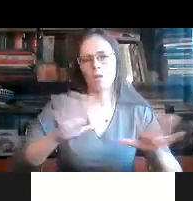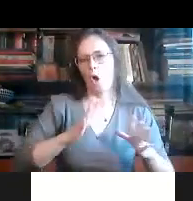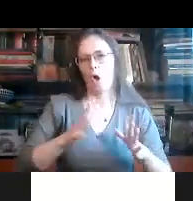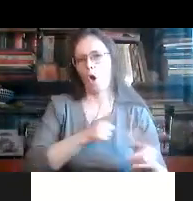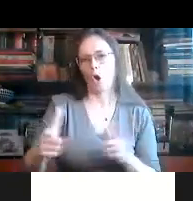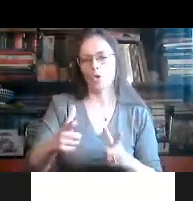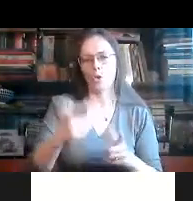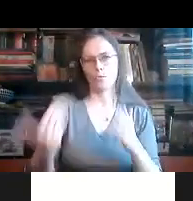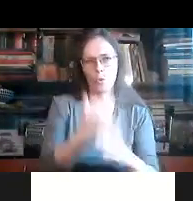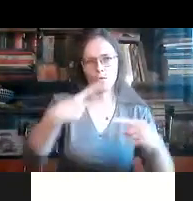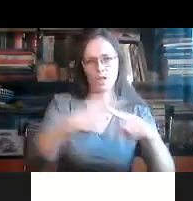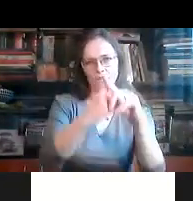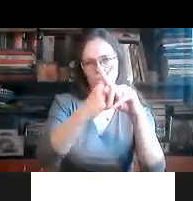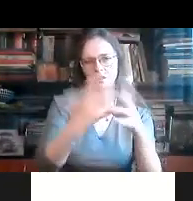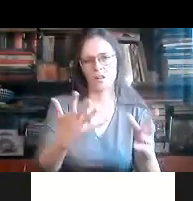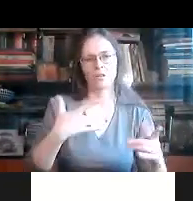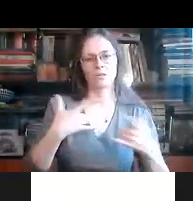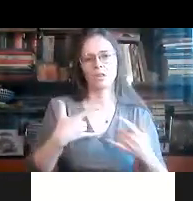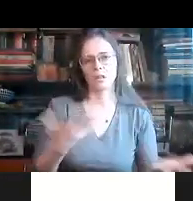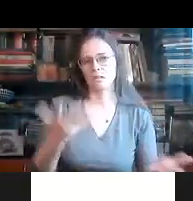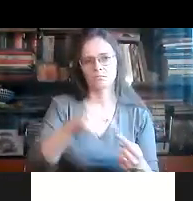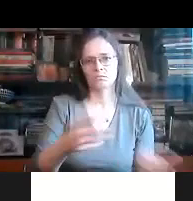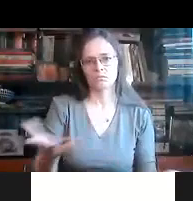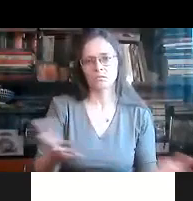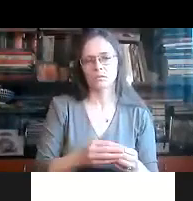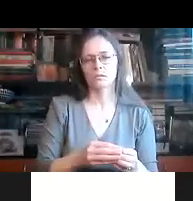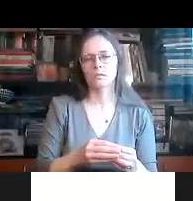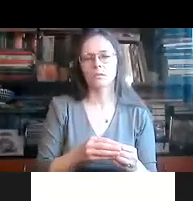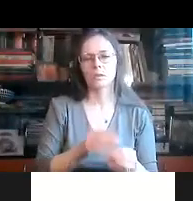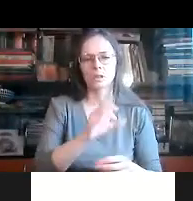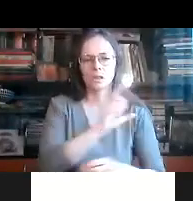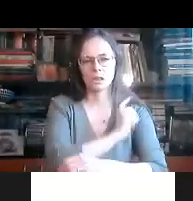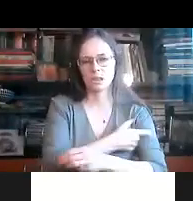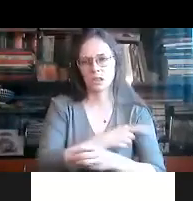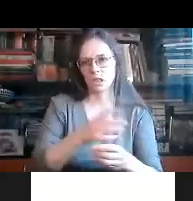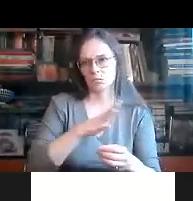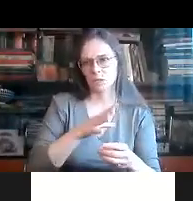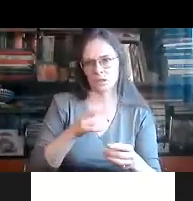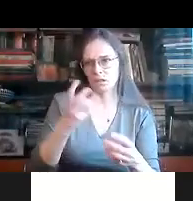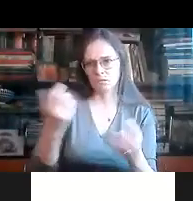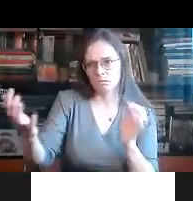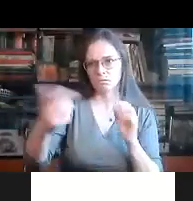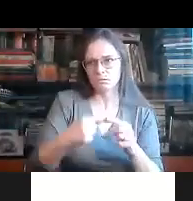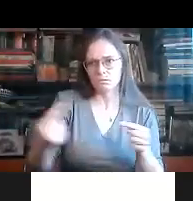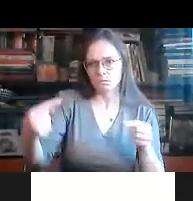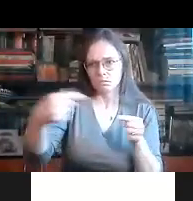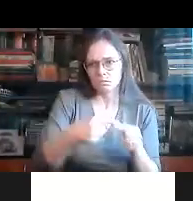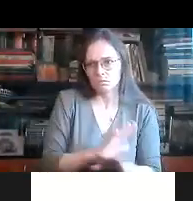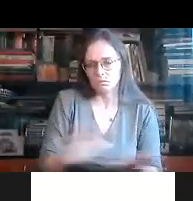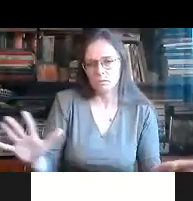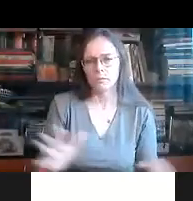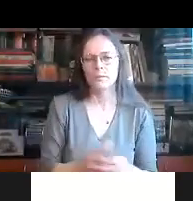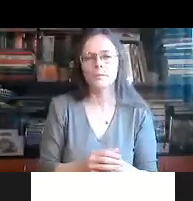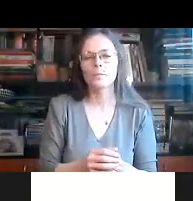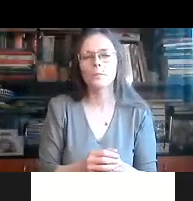о новых технологиях, которые, ну, по-моему, очень сильно недоступны для большого круга людей, да, и в том